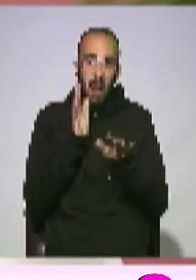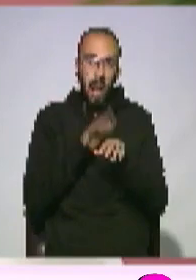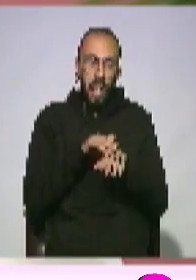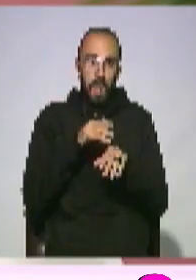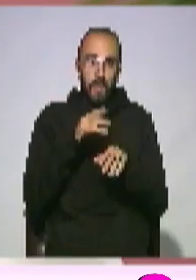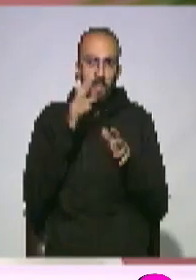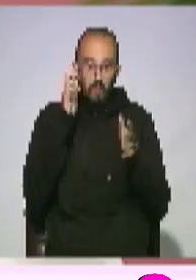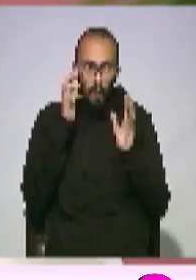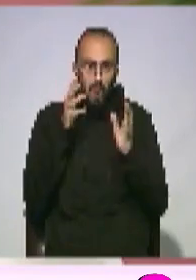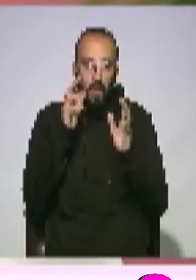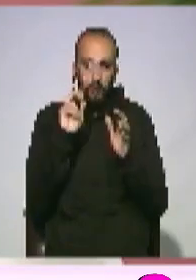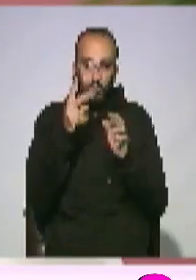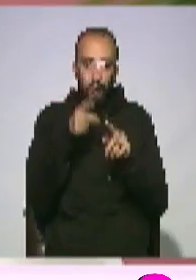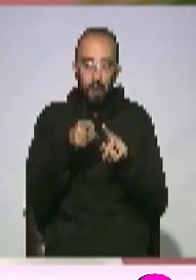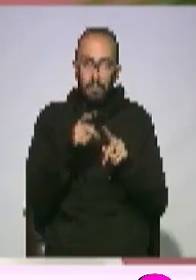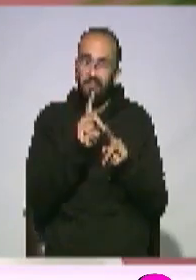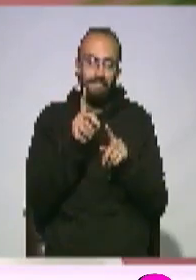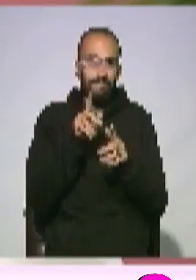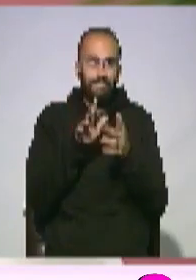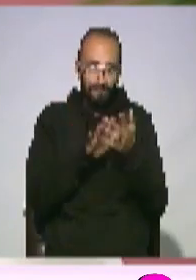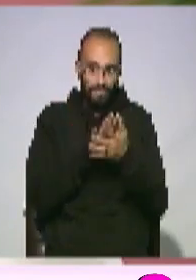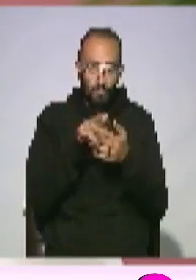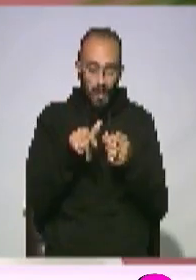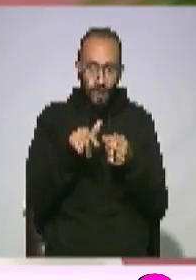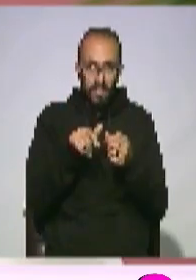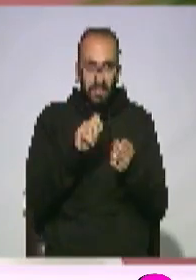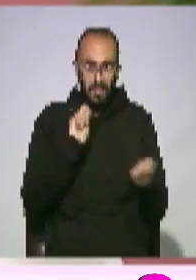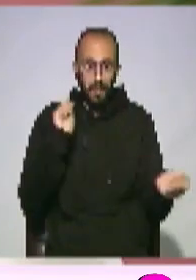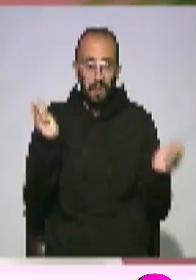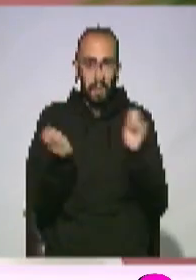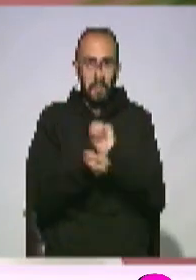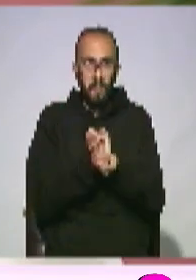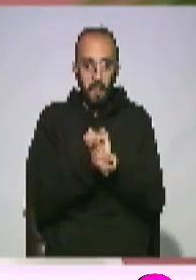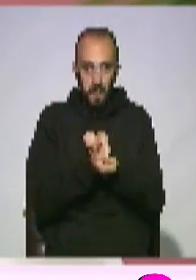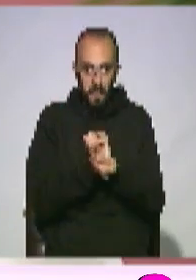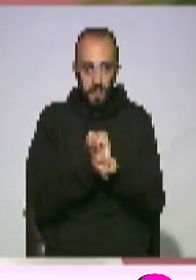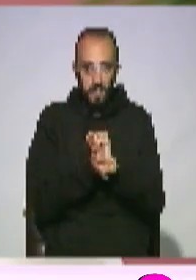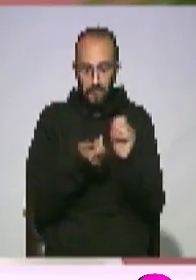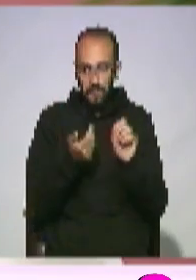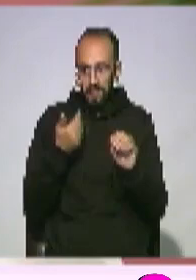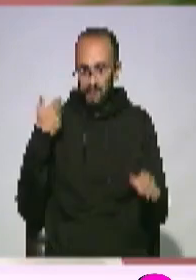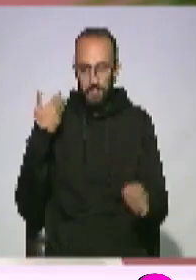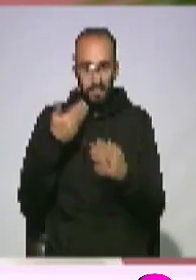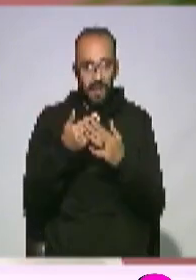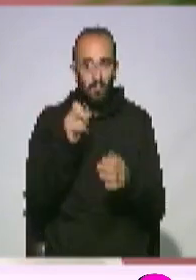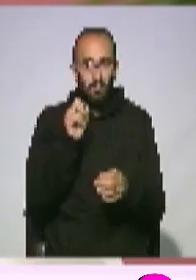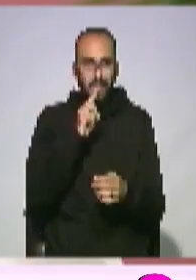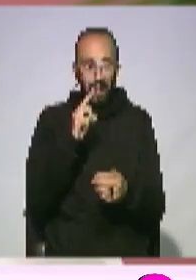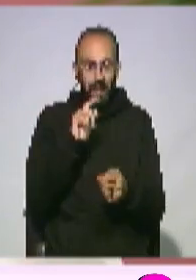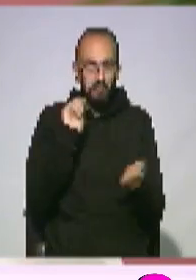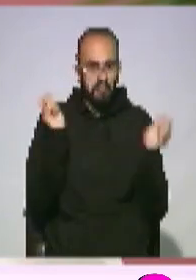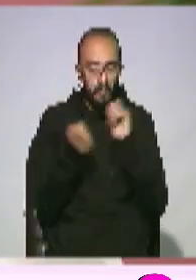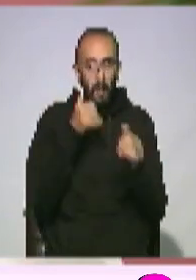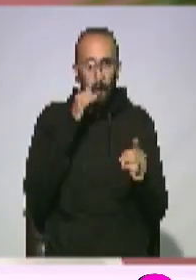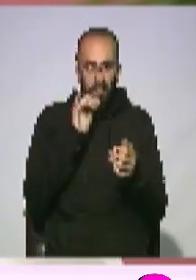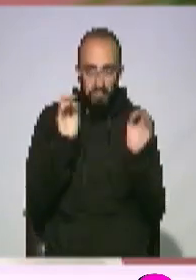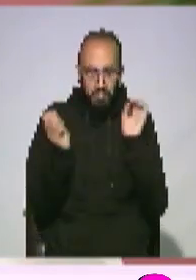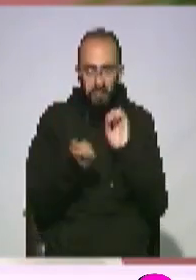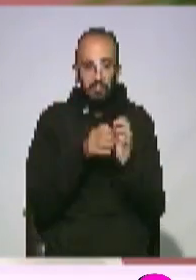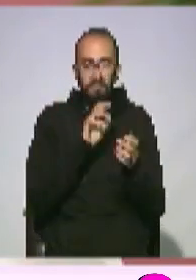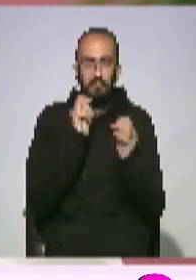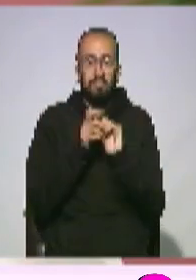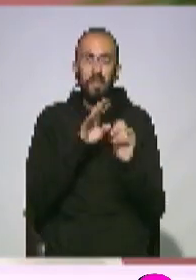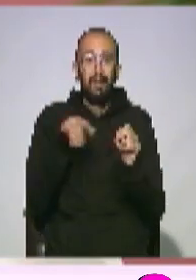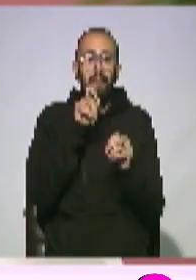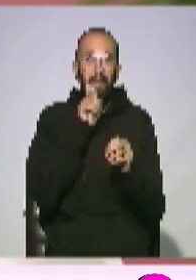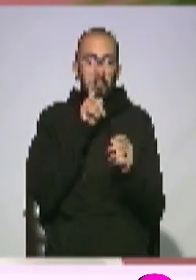القديم. ولكن طبعا للأسف حصلت الطفرة التكنولوجية اللي هي تمت خلال 25 سنة اللي فاتوا. أيوة. فبالتالي أثرت على